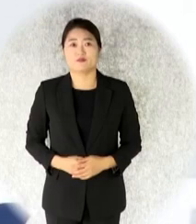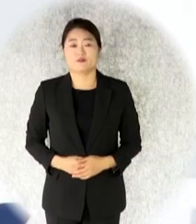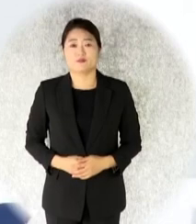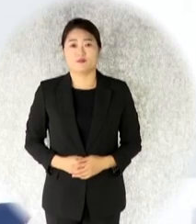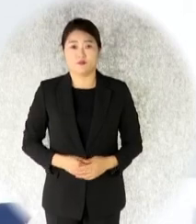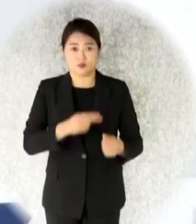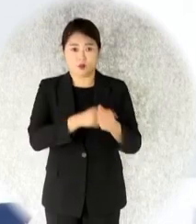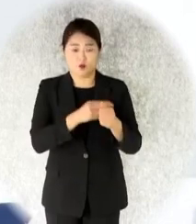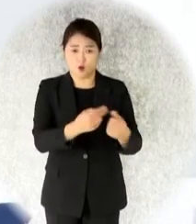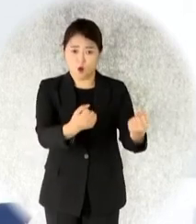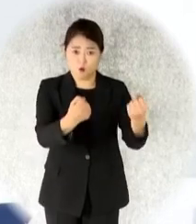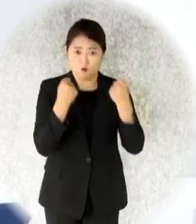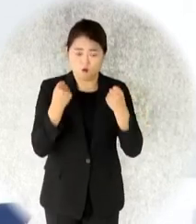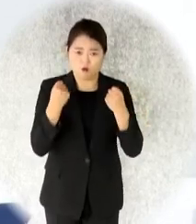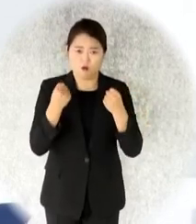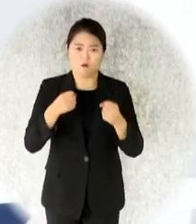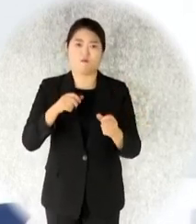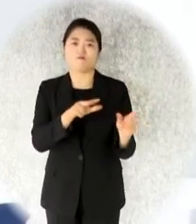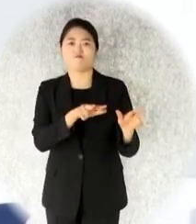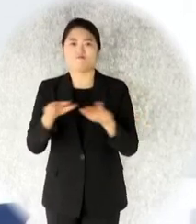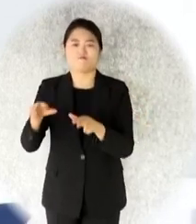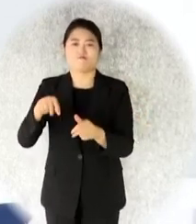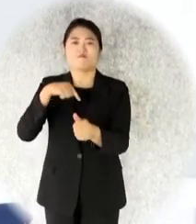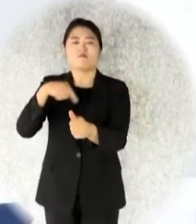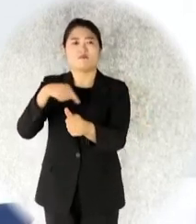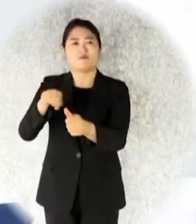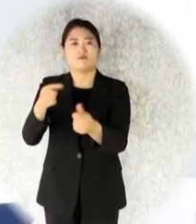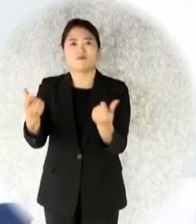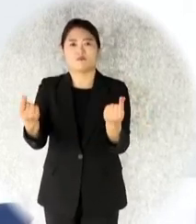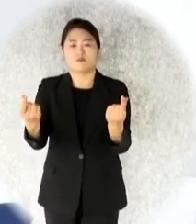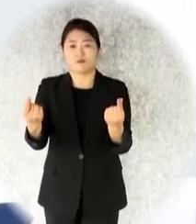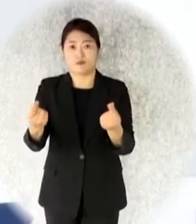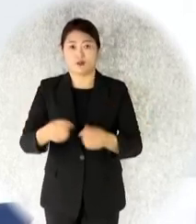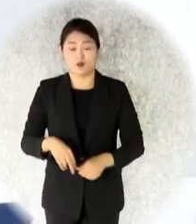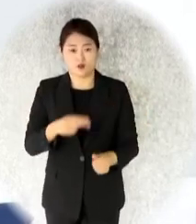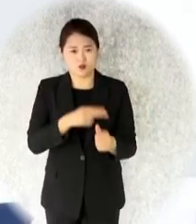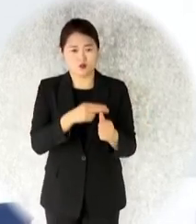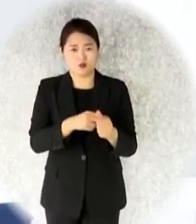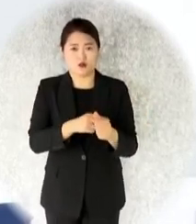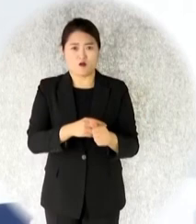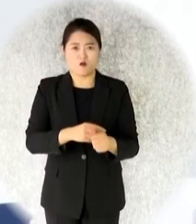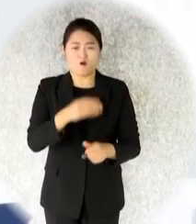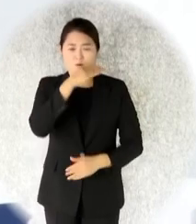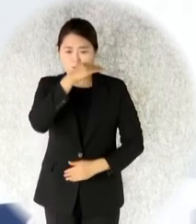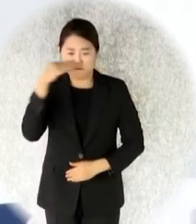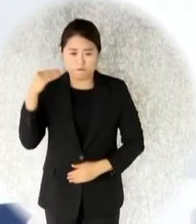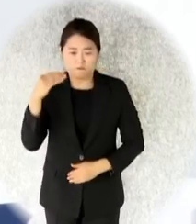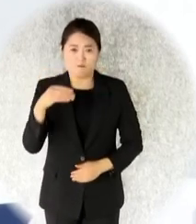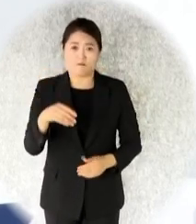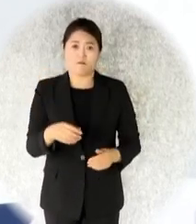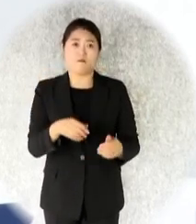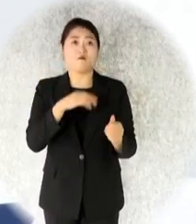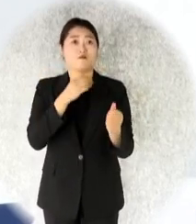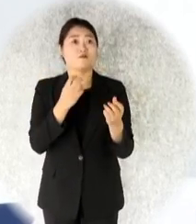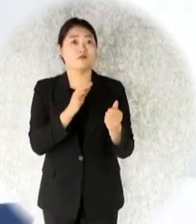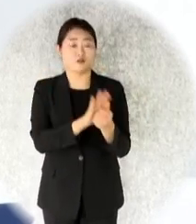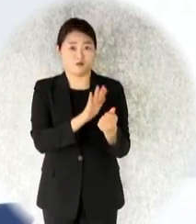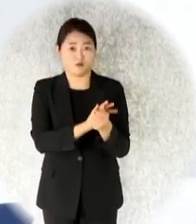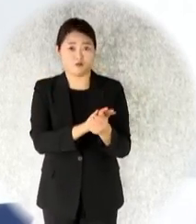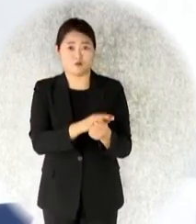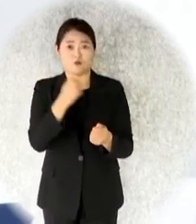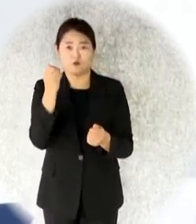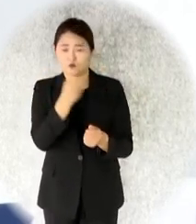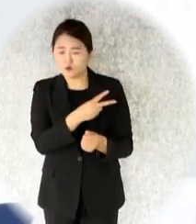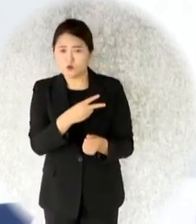교사의 건강이 교육입니다 교사에 대한 정당한 처우와 사회적 인정은 사람을